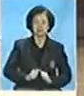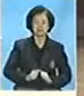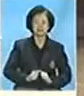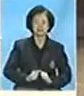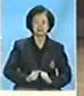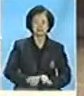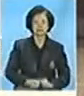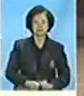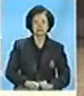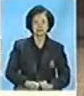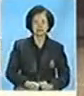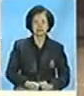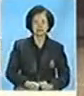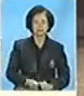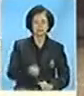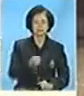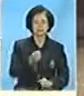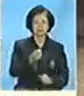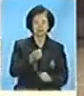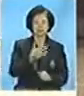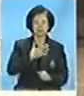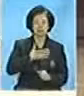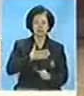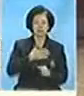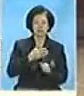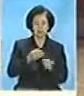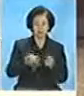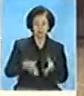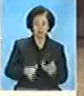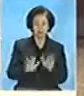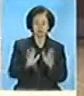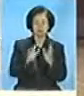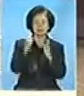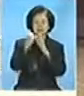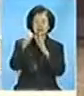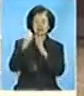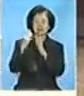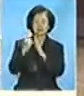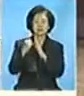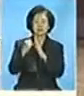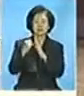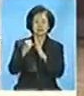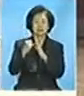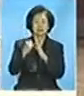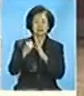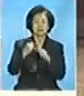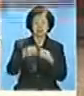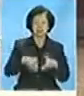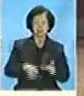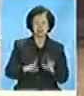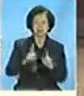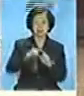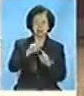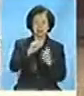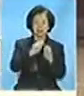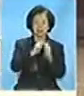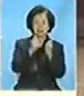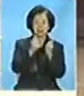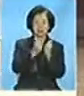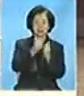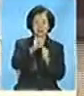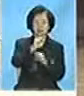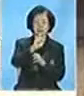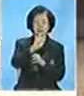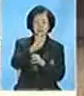ผมเป็นเด็กเกิดชนบท ผมเกิดที่อำเภอสวรรคโลกจังหวัดสุโข